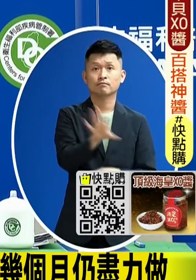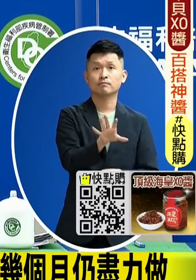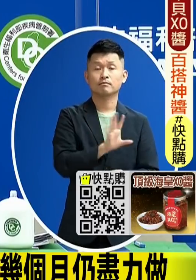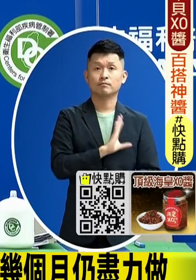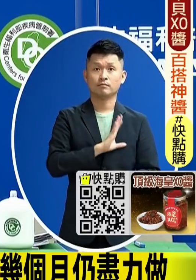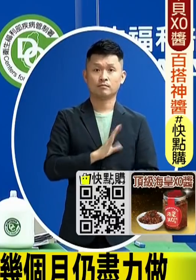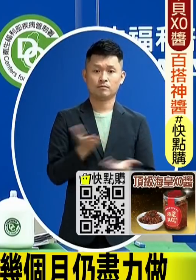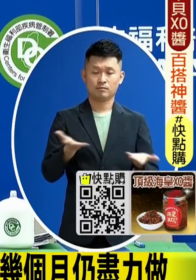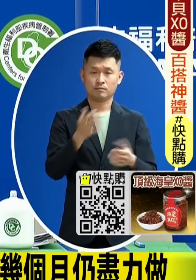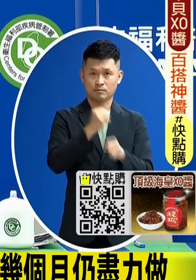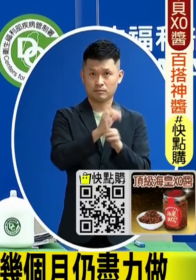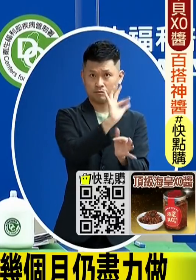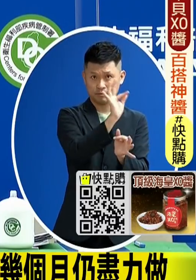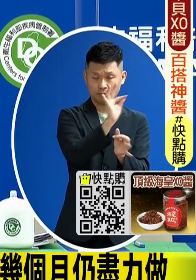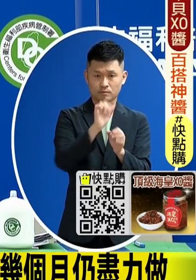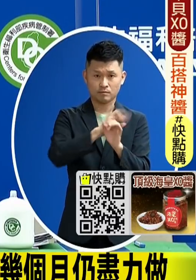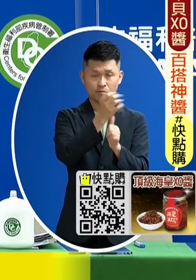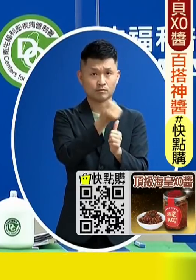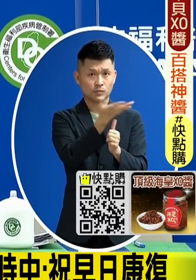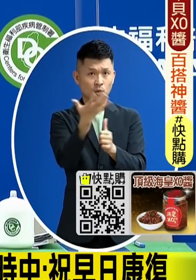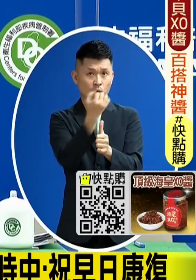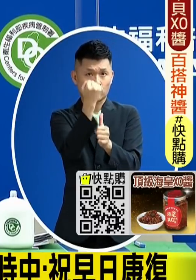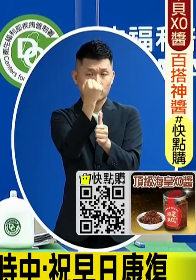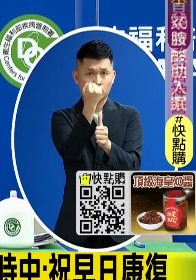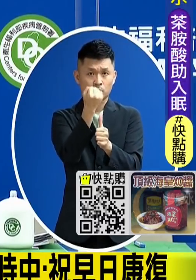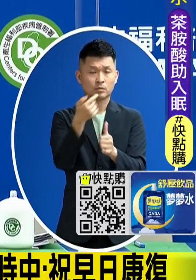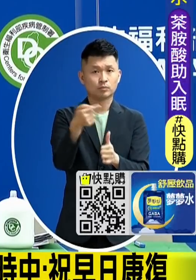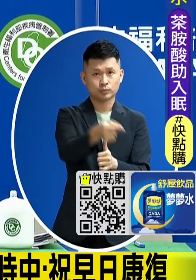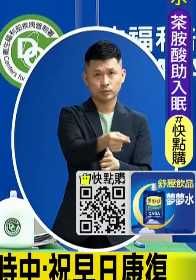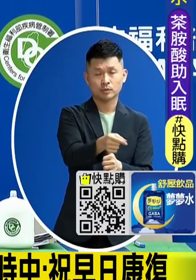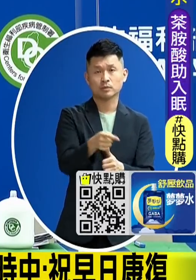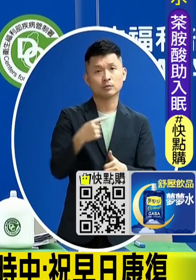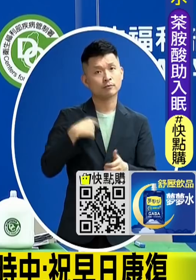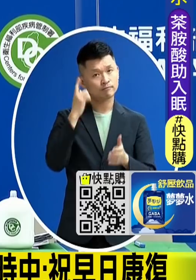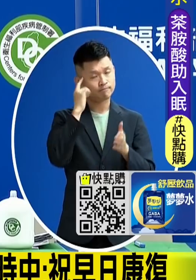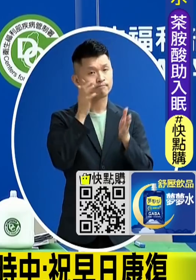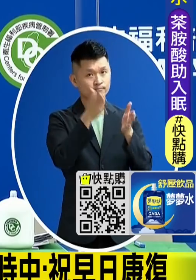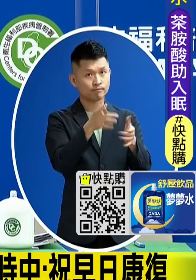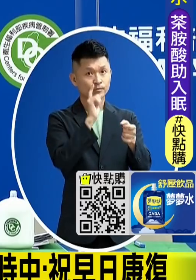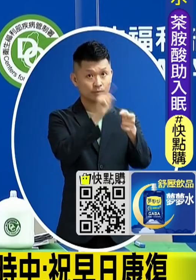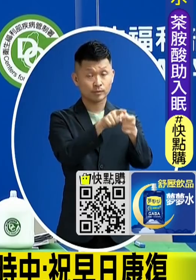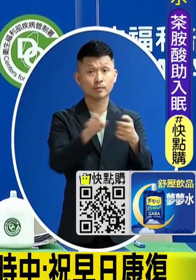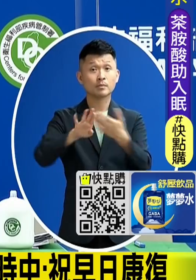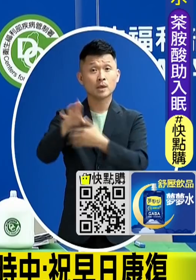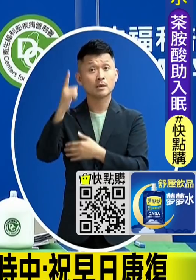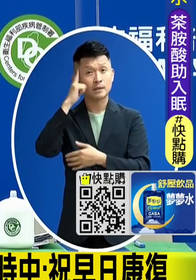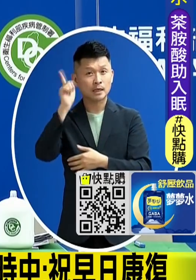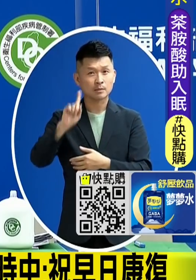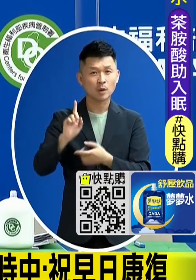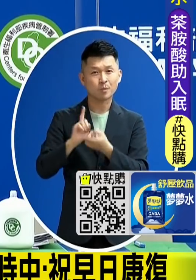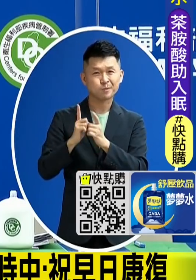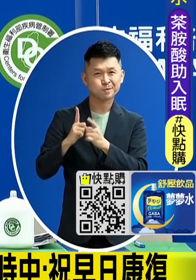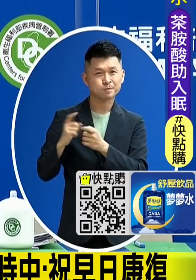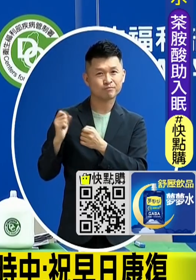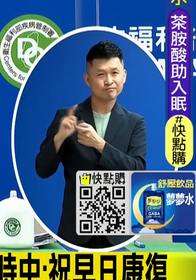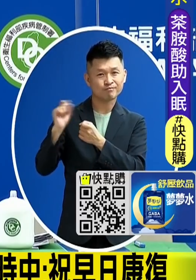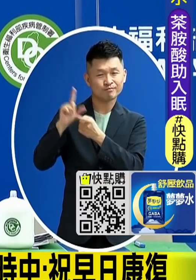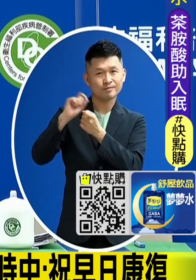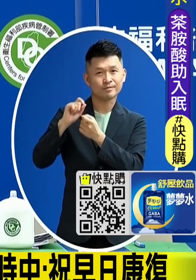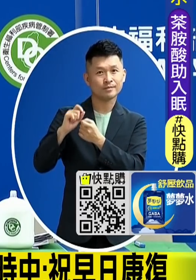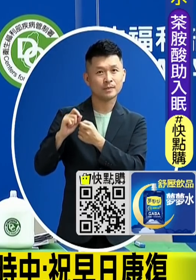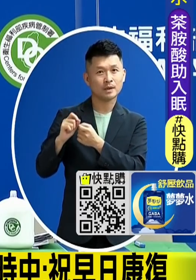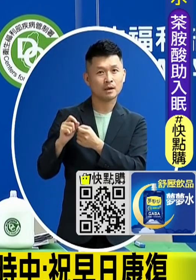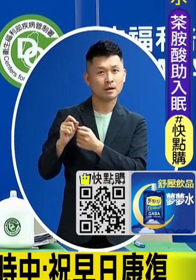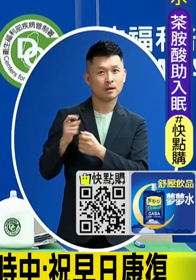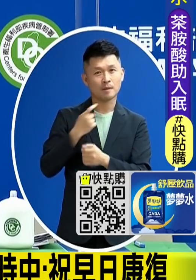把事情做好，把疫情控制住才是我们在想的。好，那其他人在想什么或在影射什么，我觉得也大可